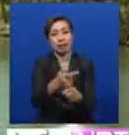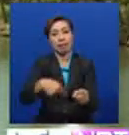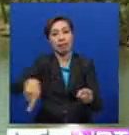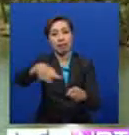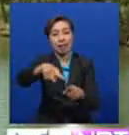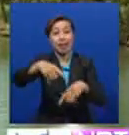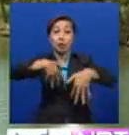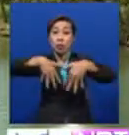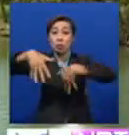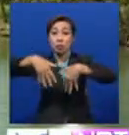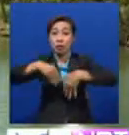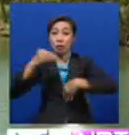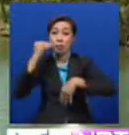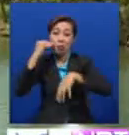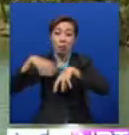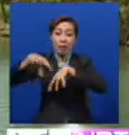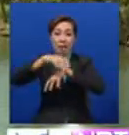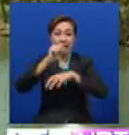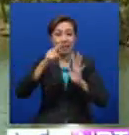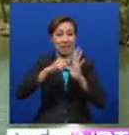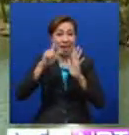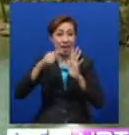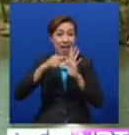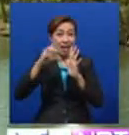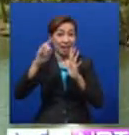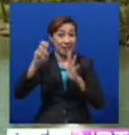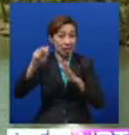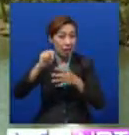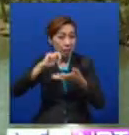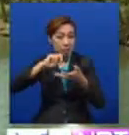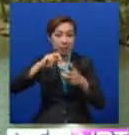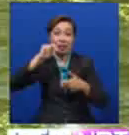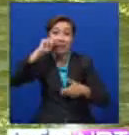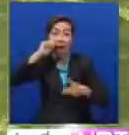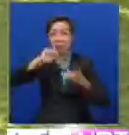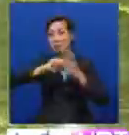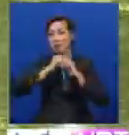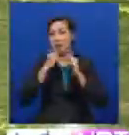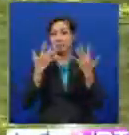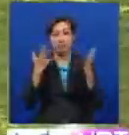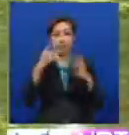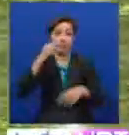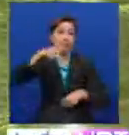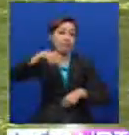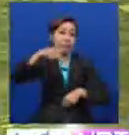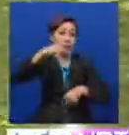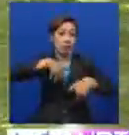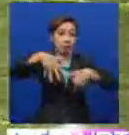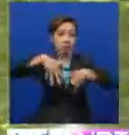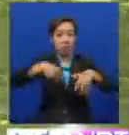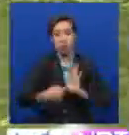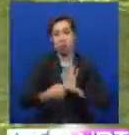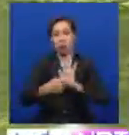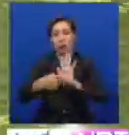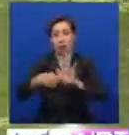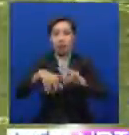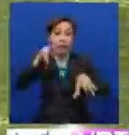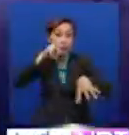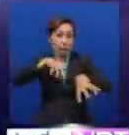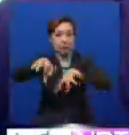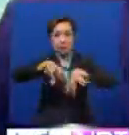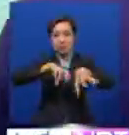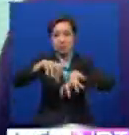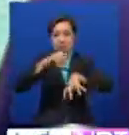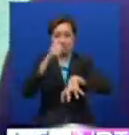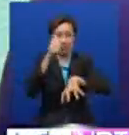ชุมชนบ้านสาลาดินในวันนี้ไม่ต้องเผชิญกับปัญหาด้านทรัพยากรน้ำอีกต่อไปซึ่งที่นี่ได้กลายเป็นชุมชนต้นแบบการบริหารจัดการน้